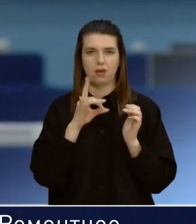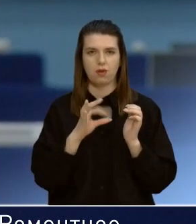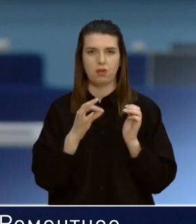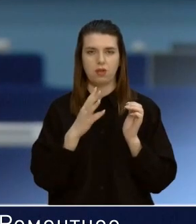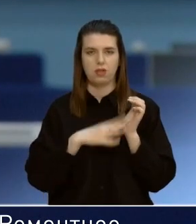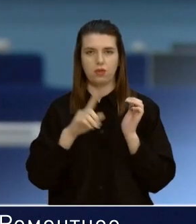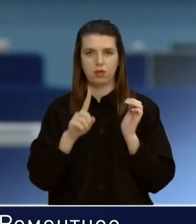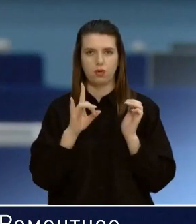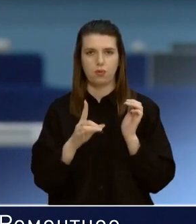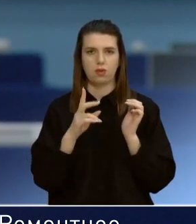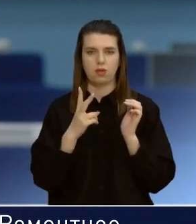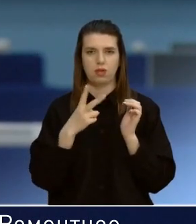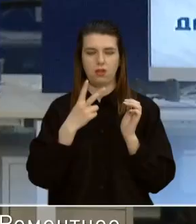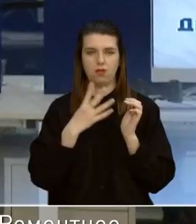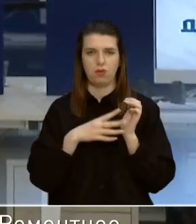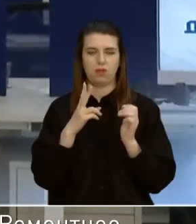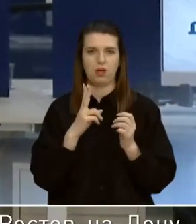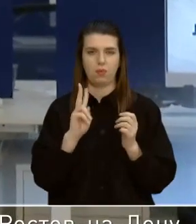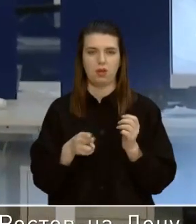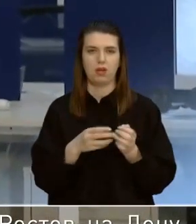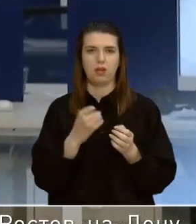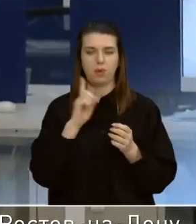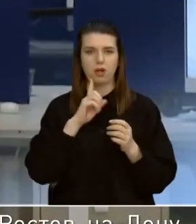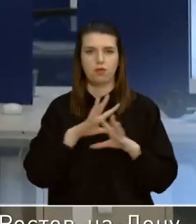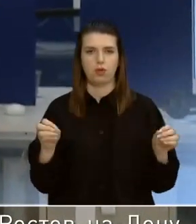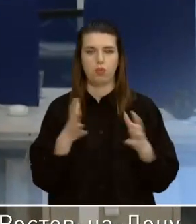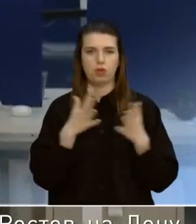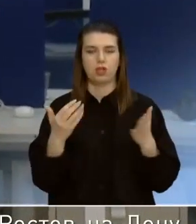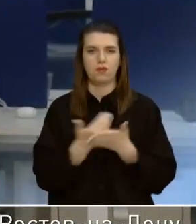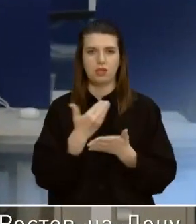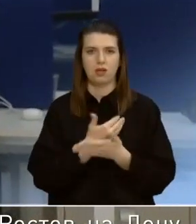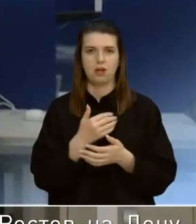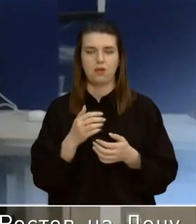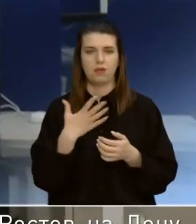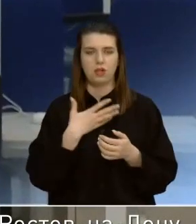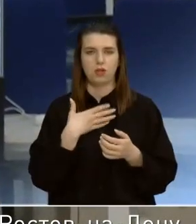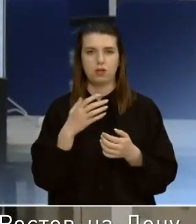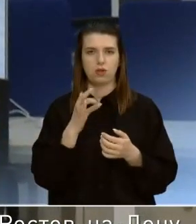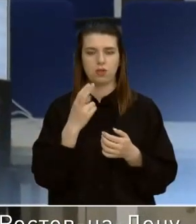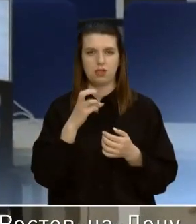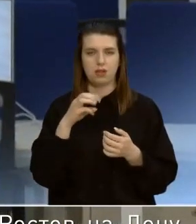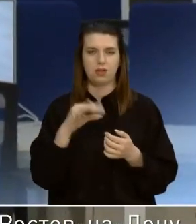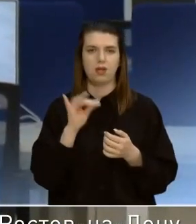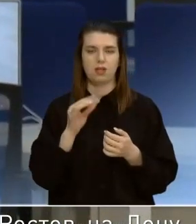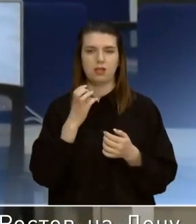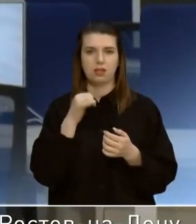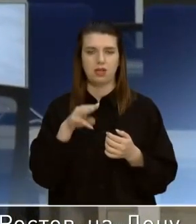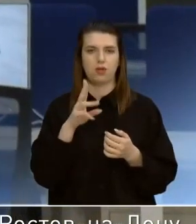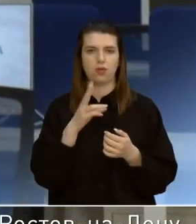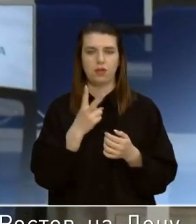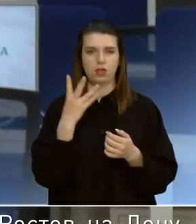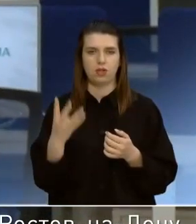евро 91 рубль 92 копейки. На этом пока все. Еще больше новостей в наших социальных сетях и на